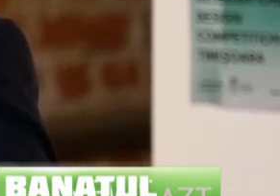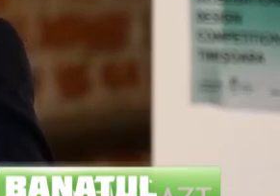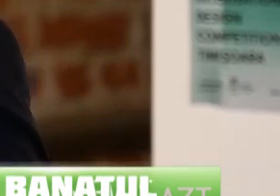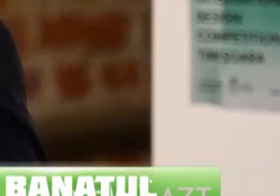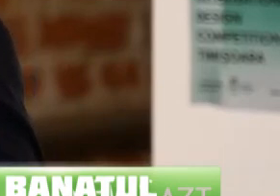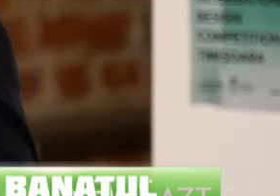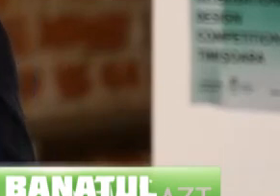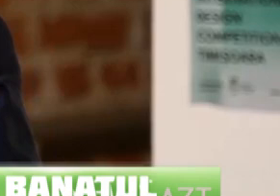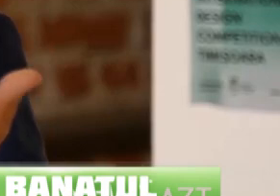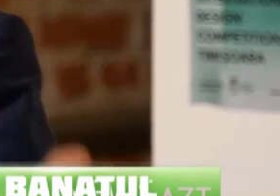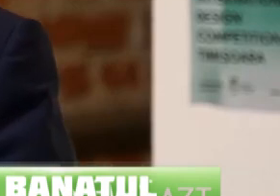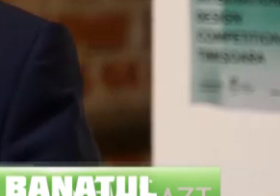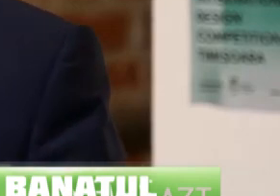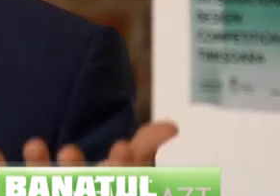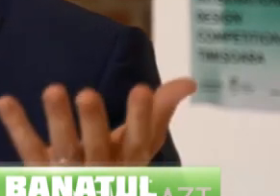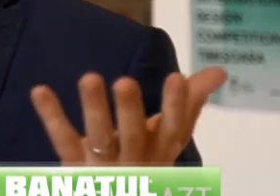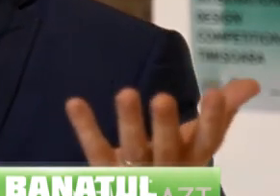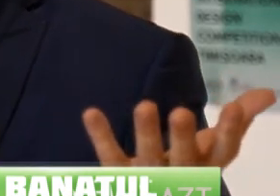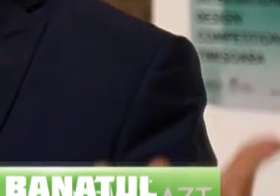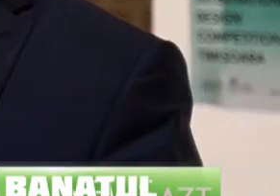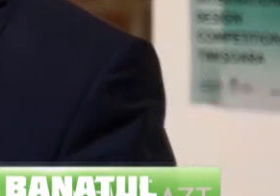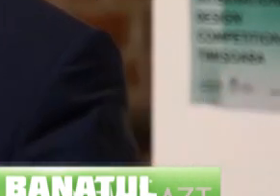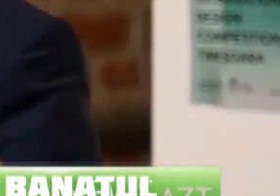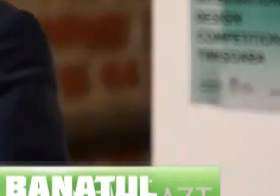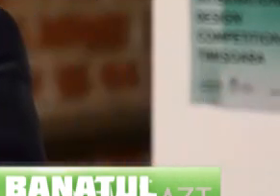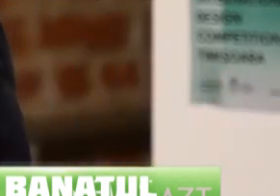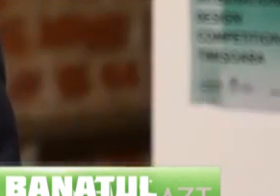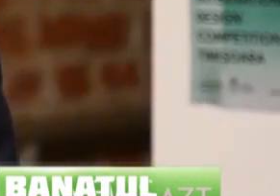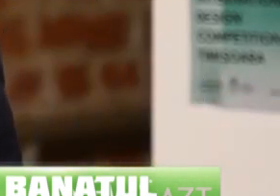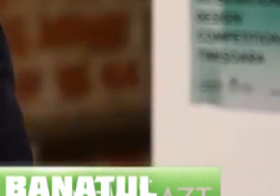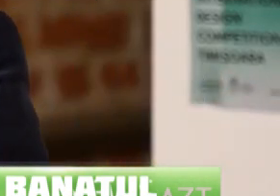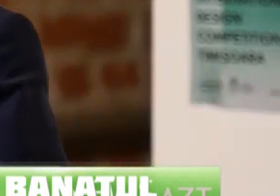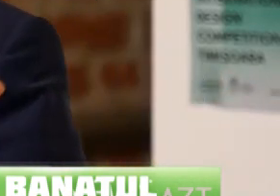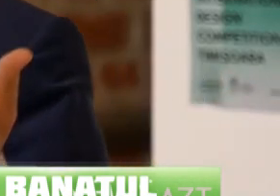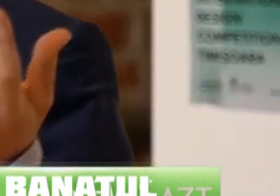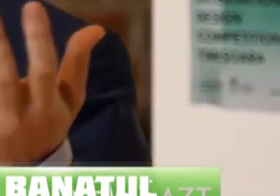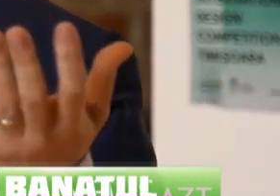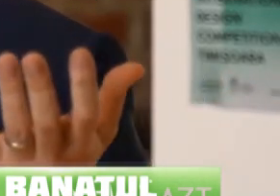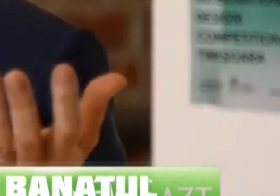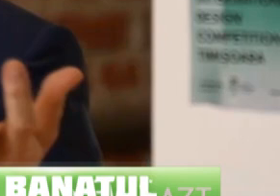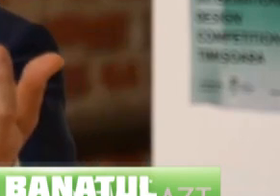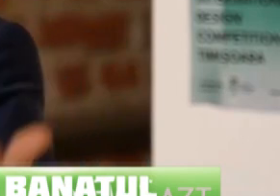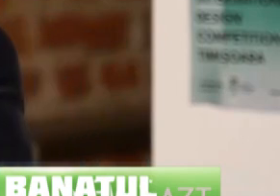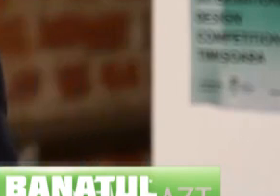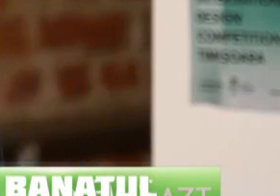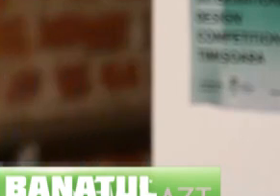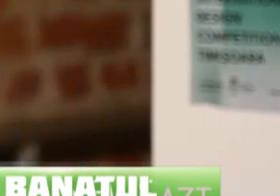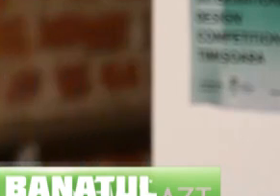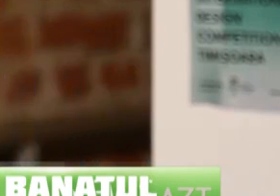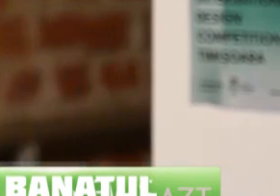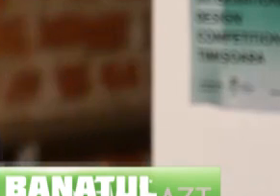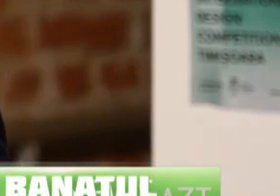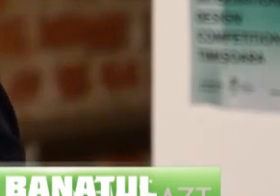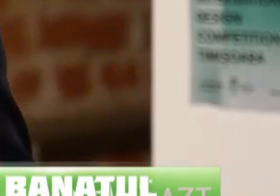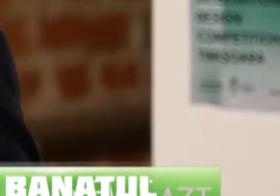provocarea cea mare a fost, pe de o parte, să păstrăm amintirea și importanța